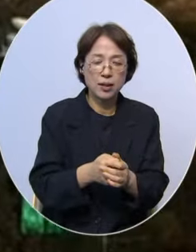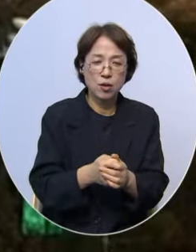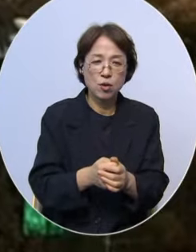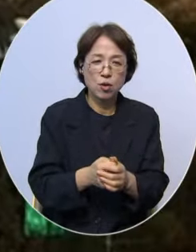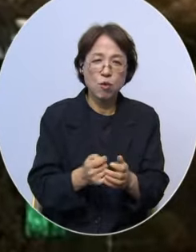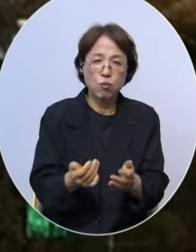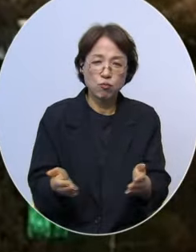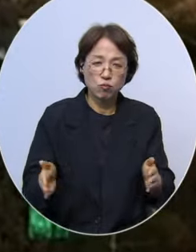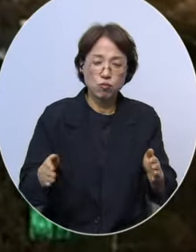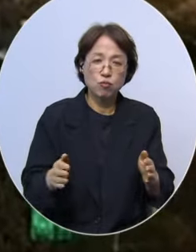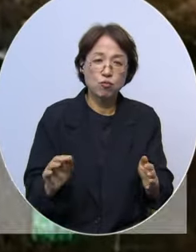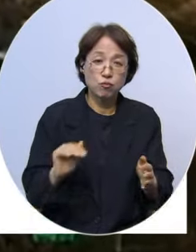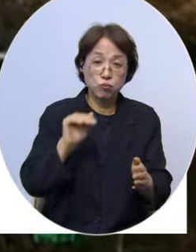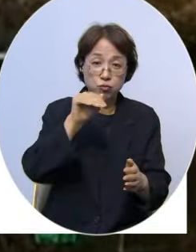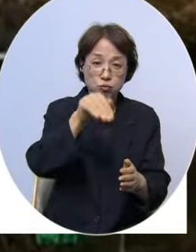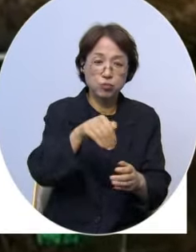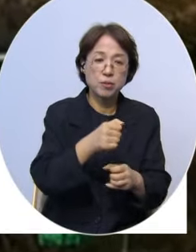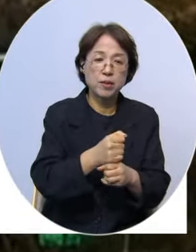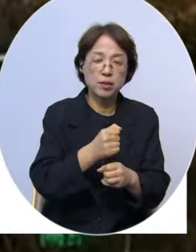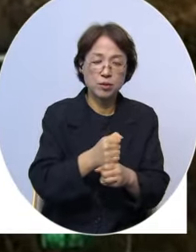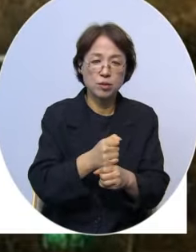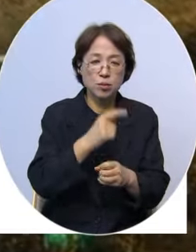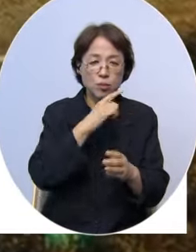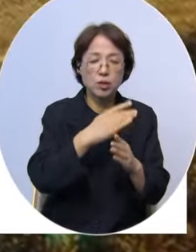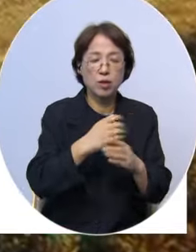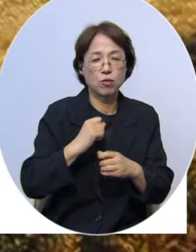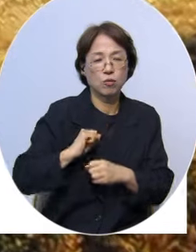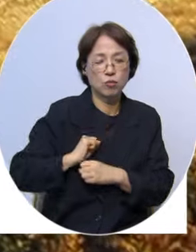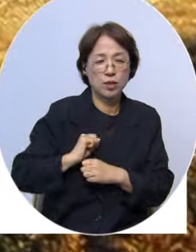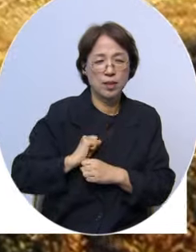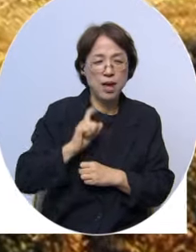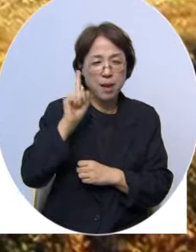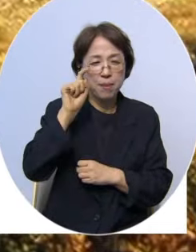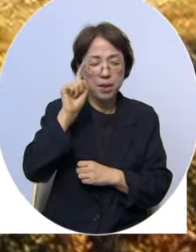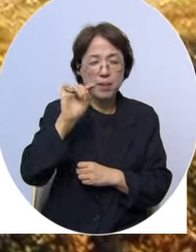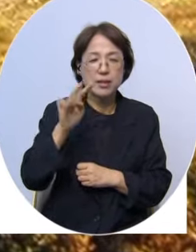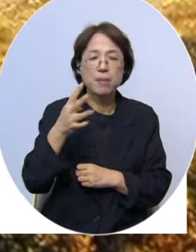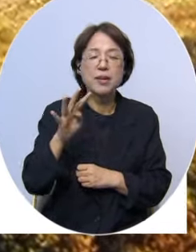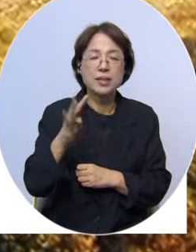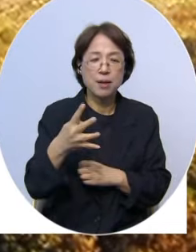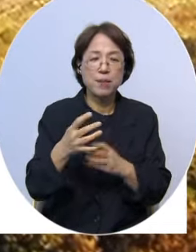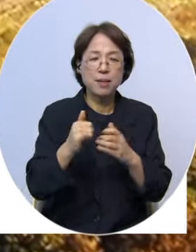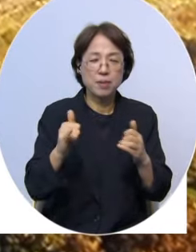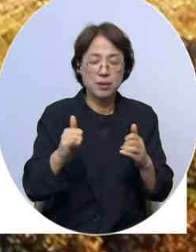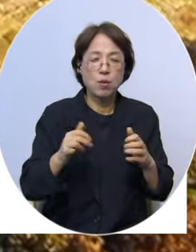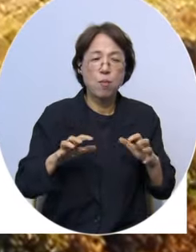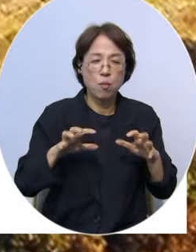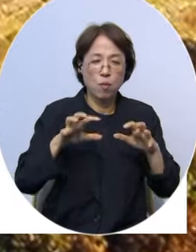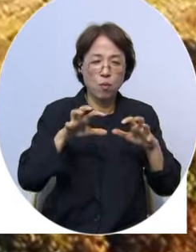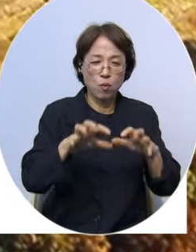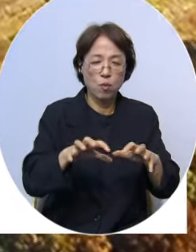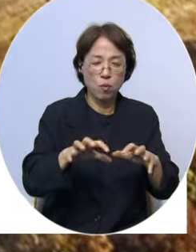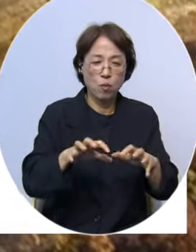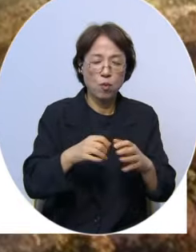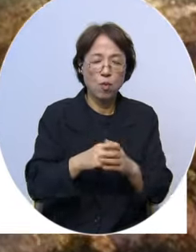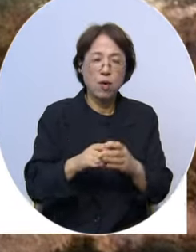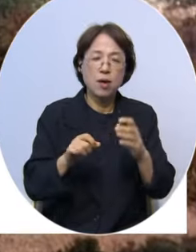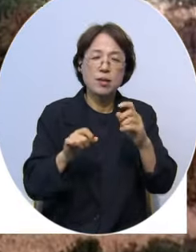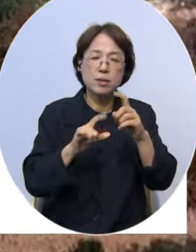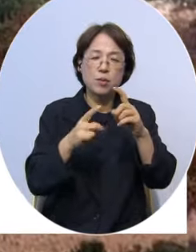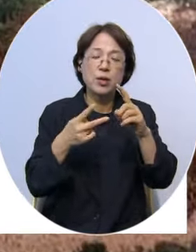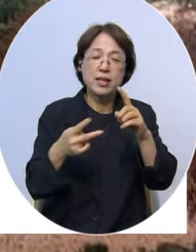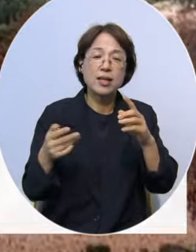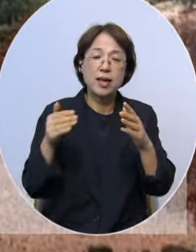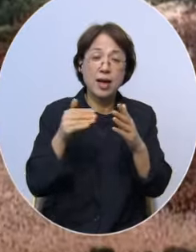만들었습니다 합동참모 는 북한군이 매일 3 400명의 인원과 중장비를 투입해 지난 2일까지 작업을